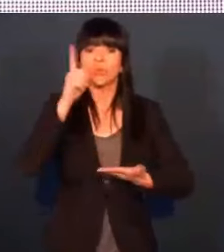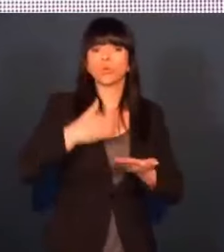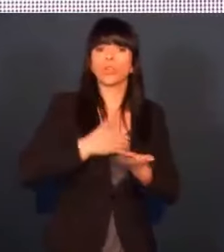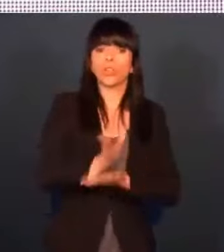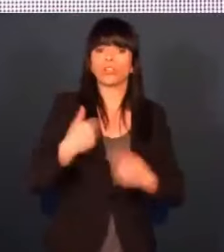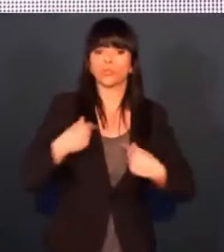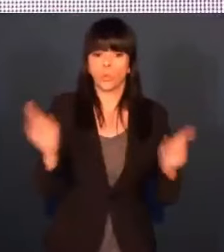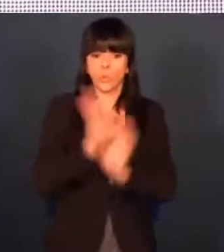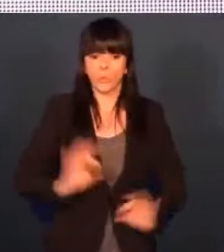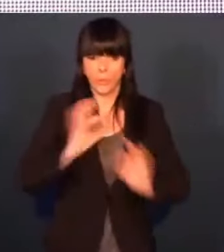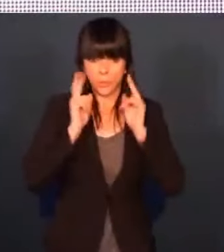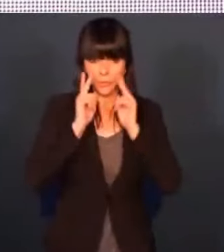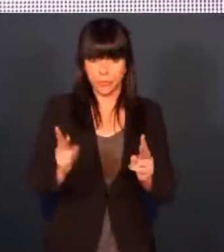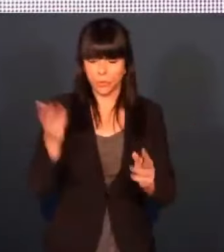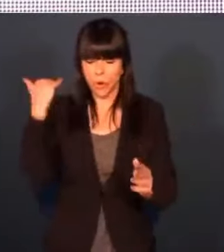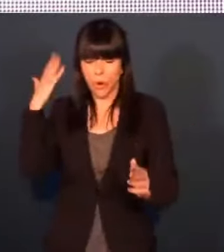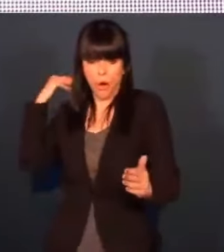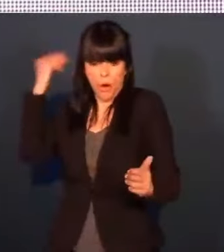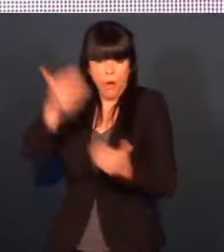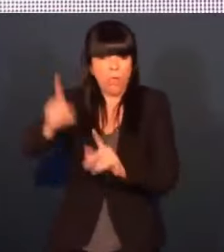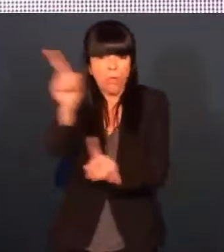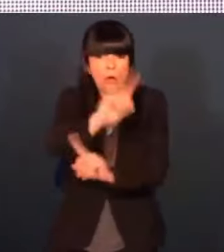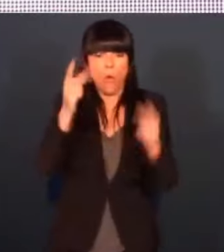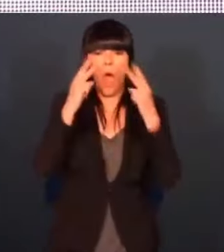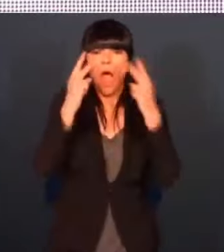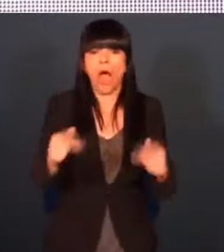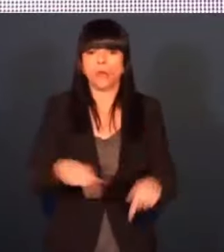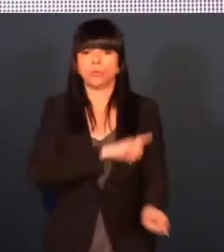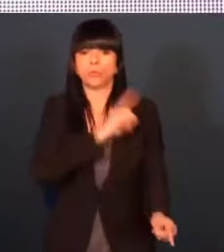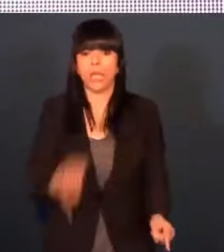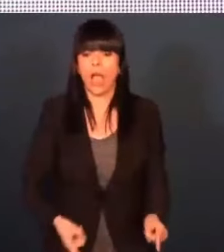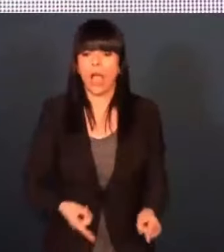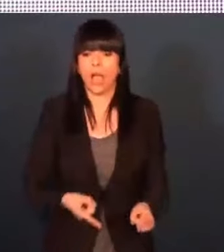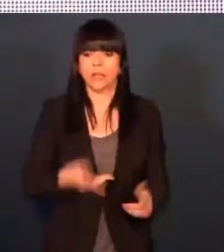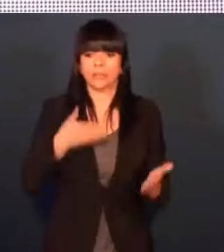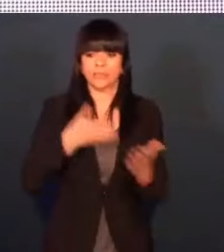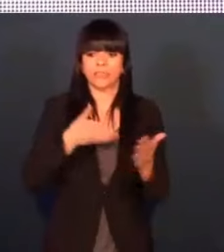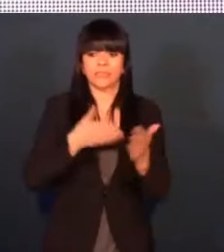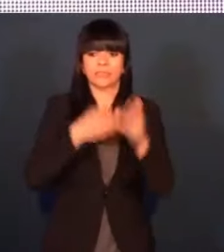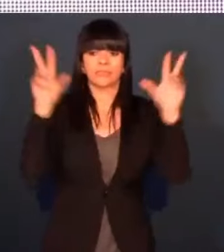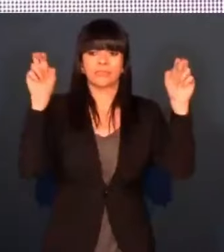е виждан от много, много години в резултат на постната пица.